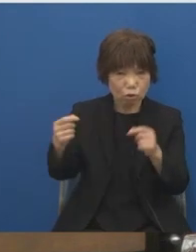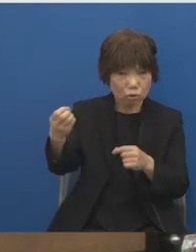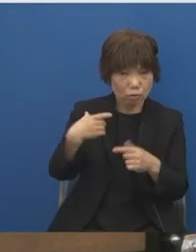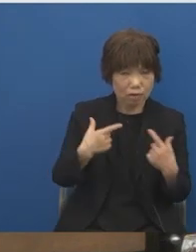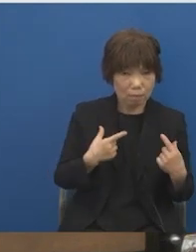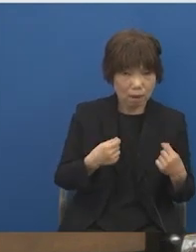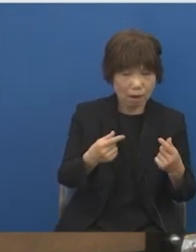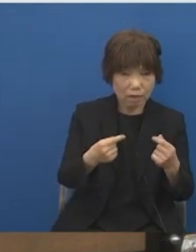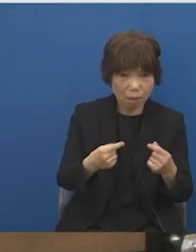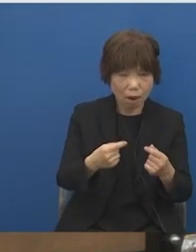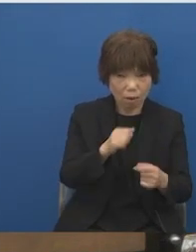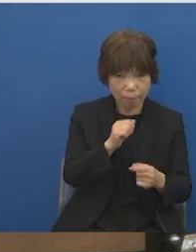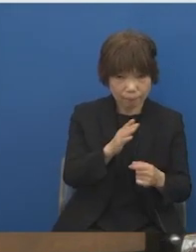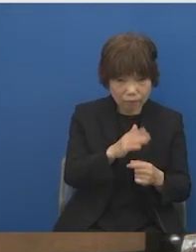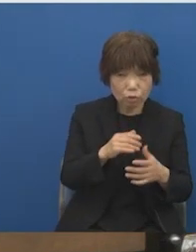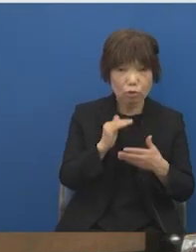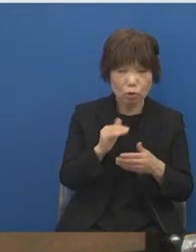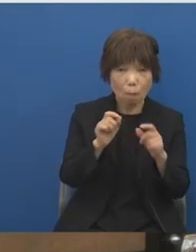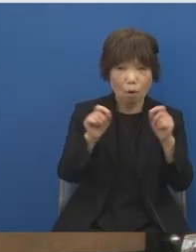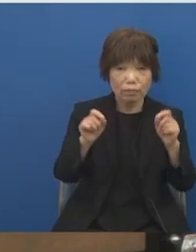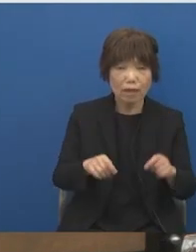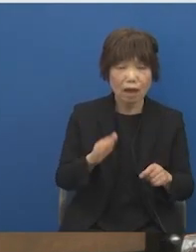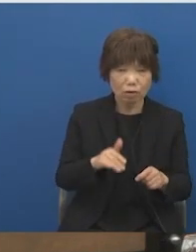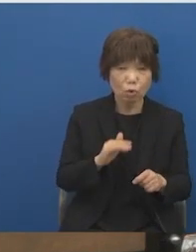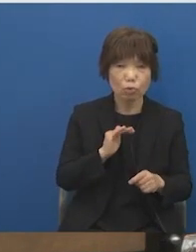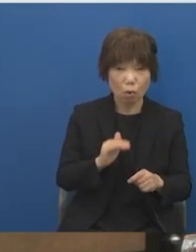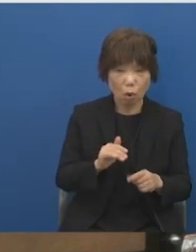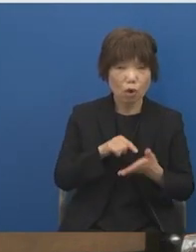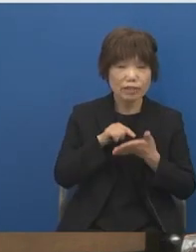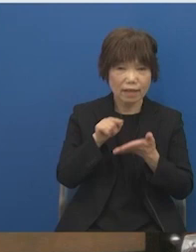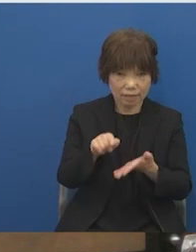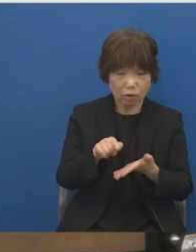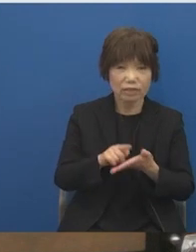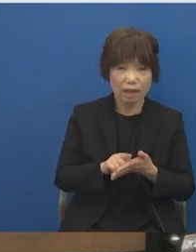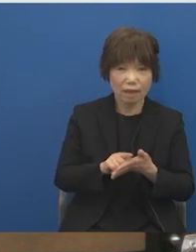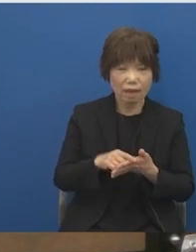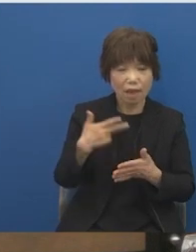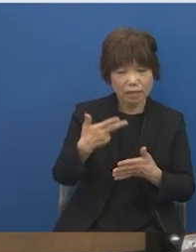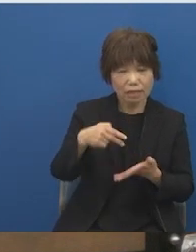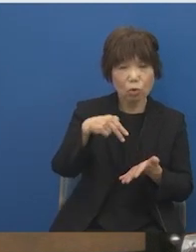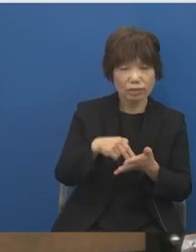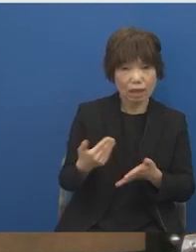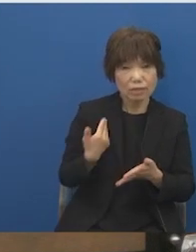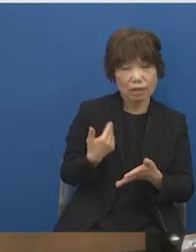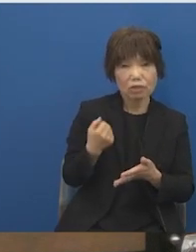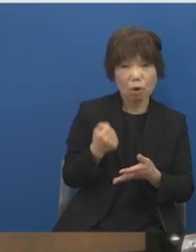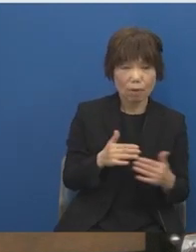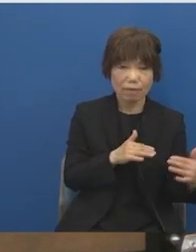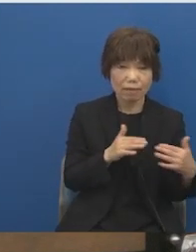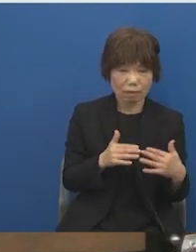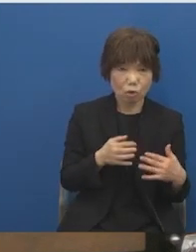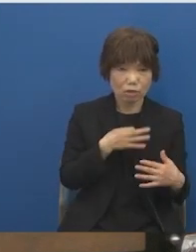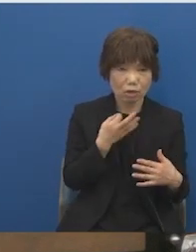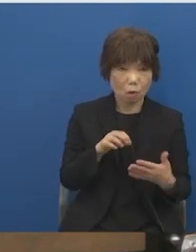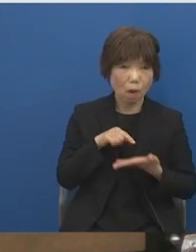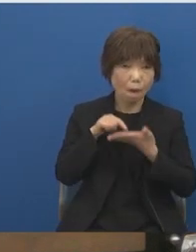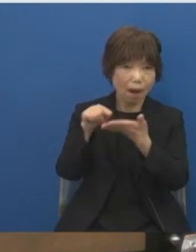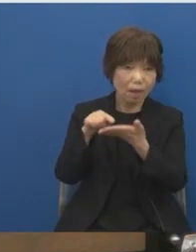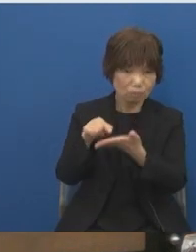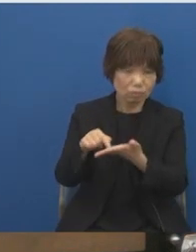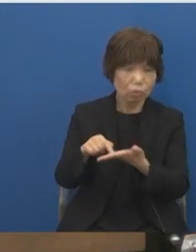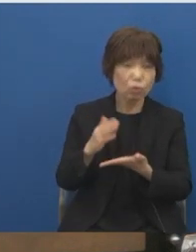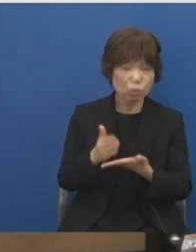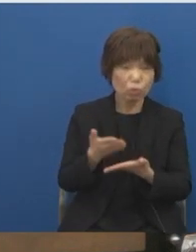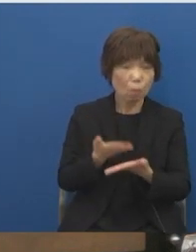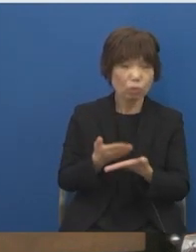ないことになる問題があることを指摘し、市として責任を持って検討し声を上げるべきことを求め討論